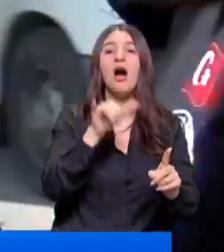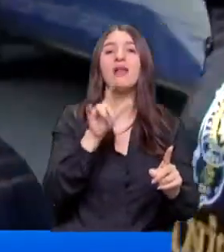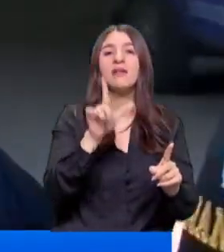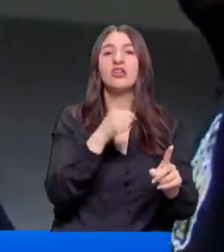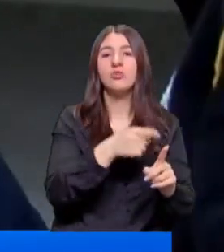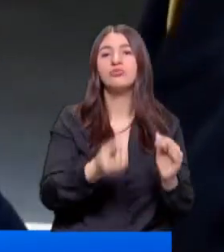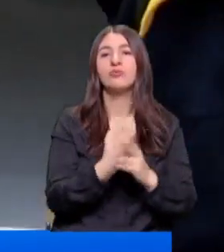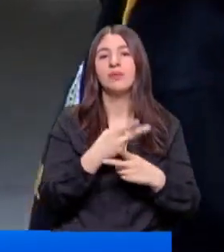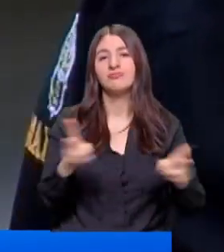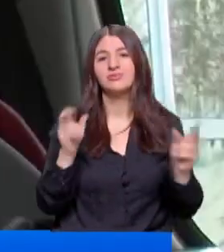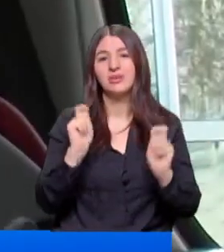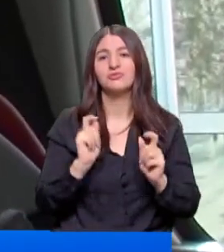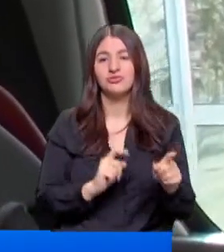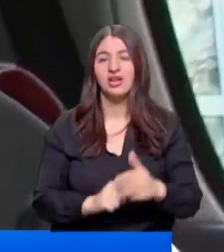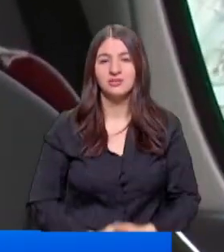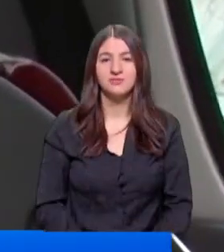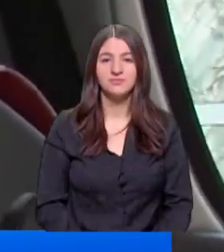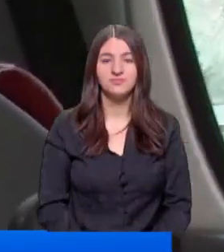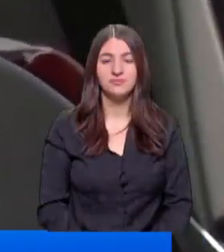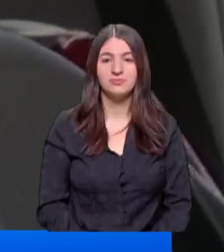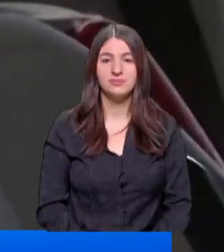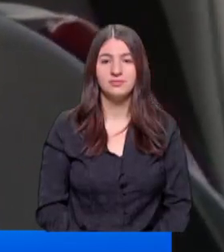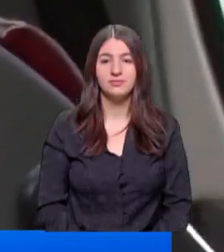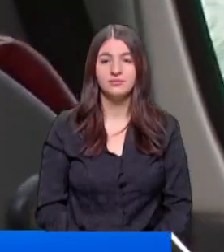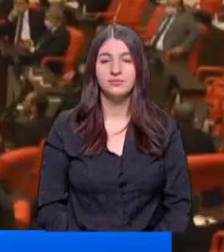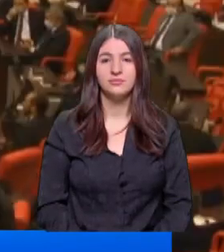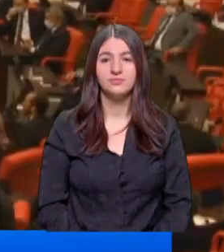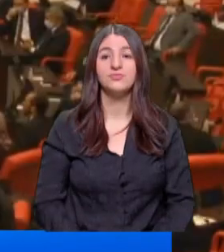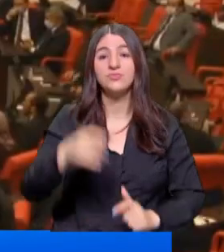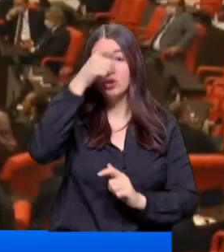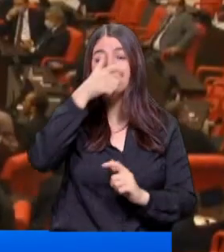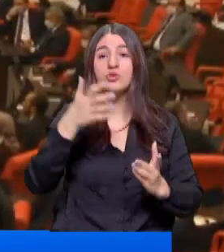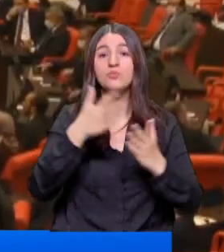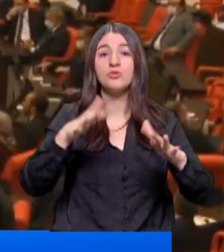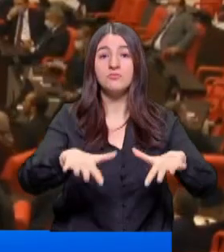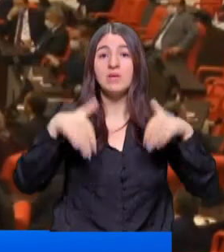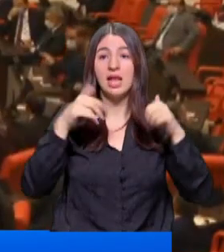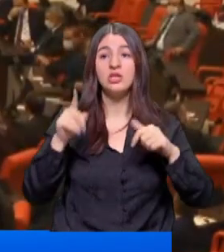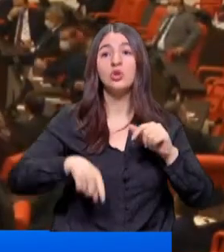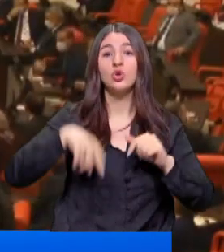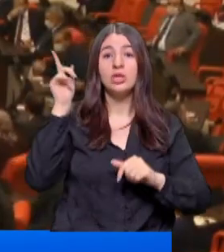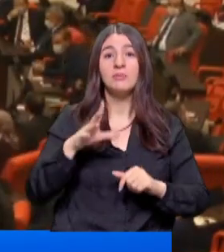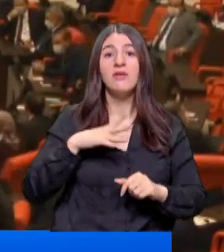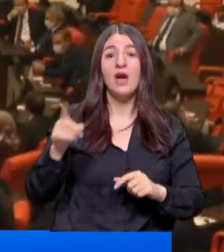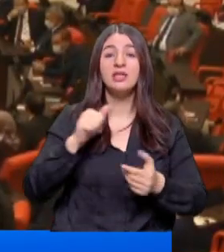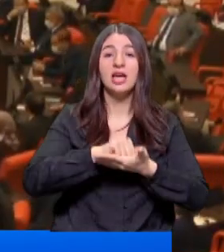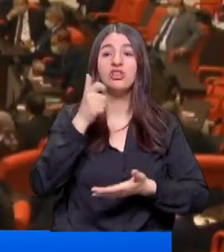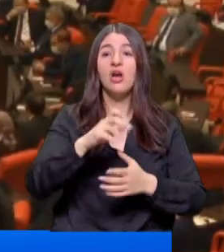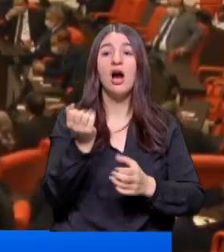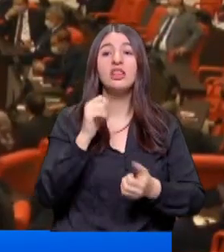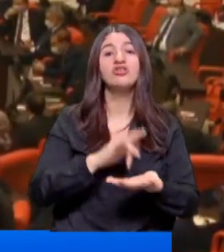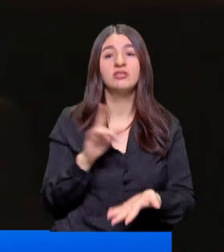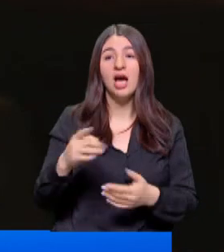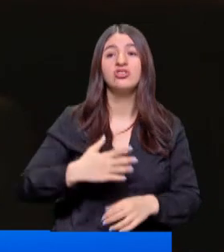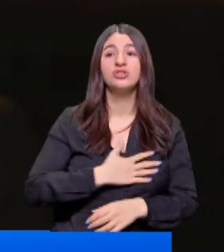gerekçeyle bu sabah tahliye edilecek ve 0212 vurdu Türkiye Büyük Millet Meclisi'nde gündemindeydi gazetecilerin